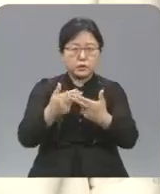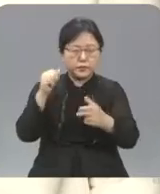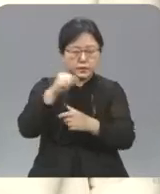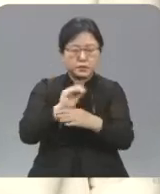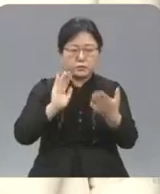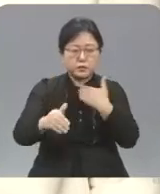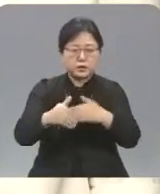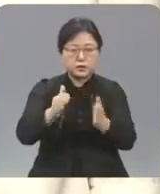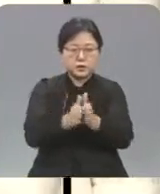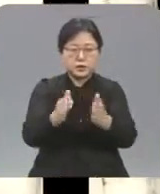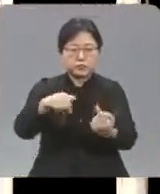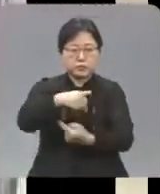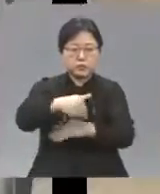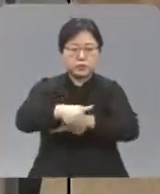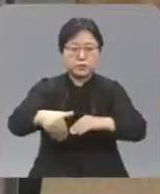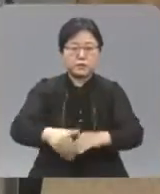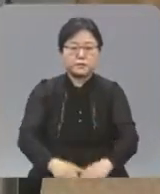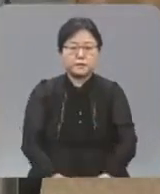출범할 예정입니다.